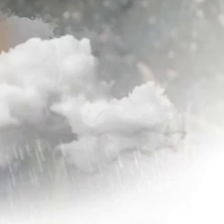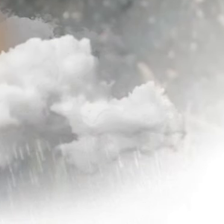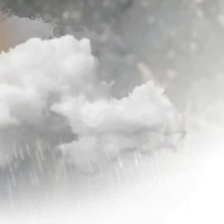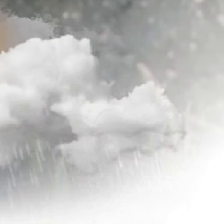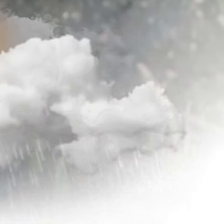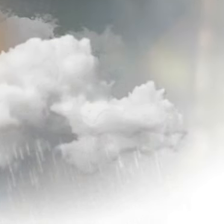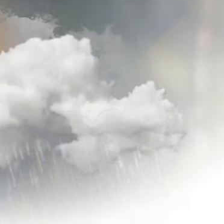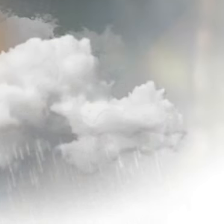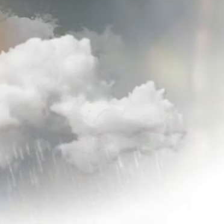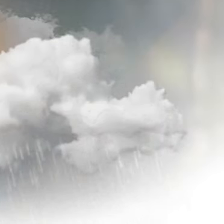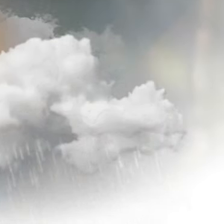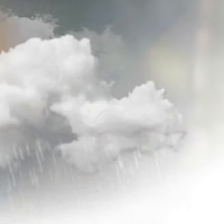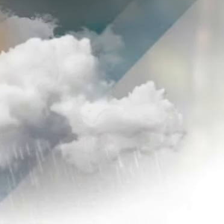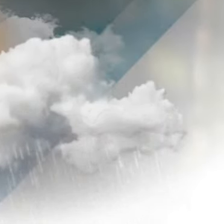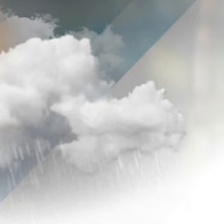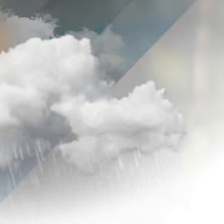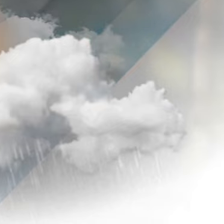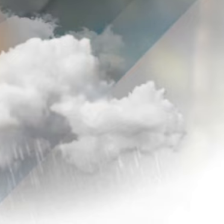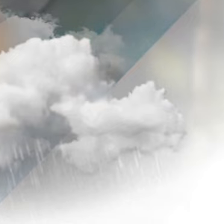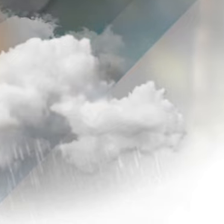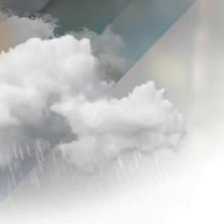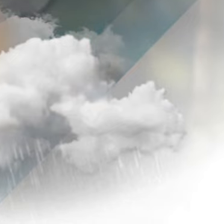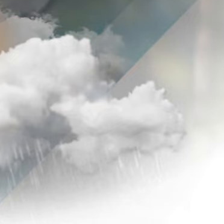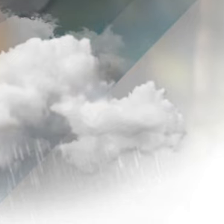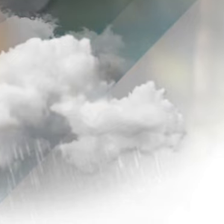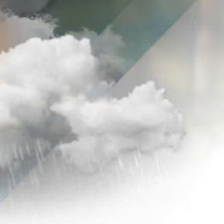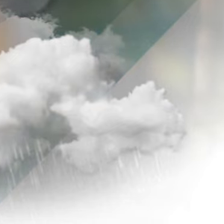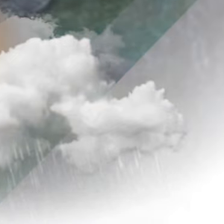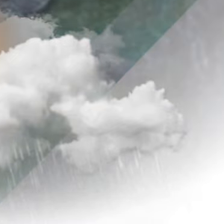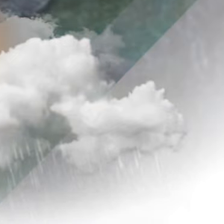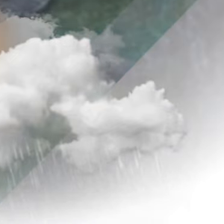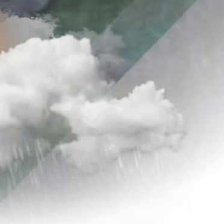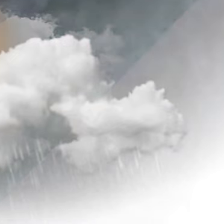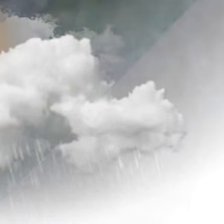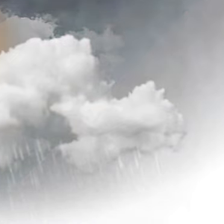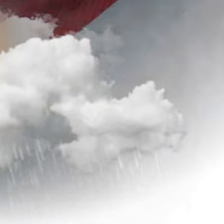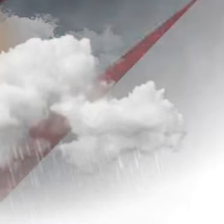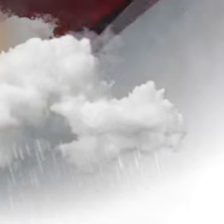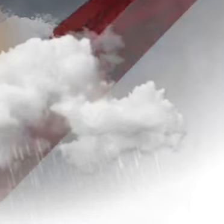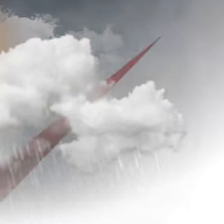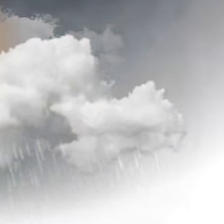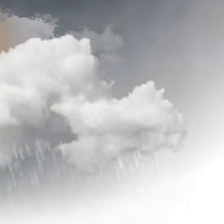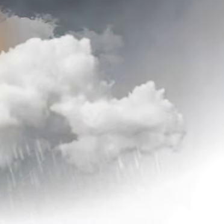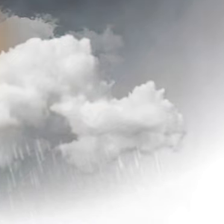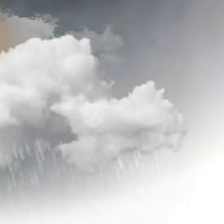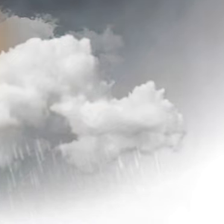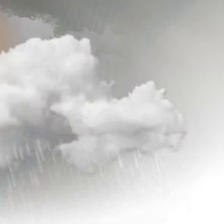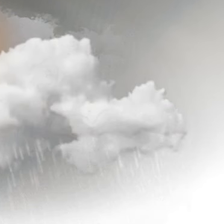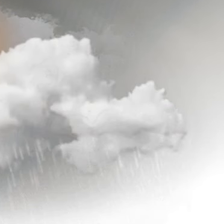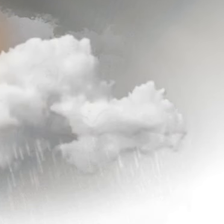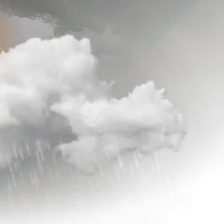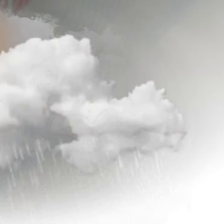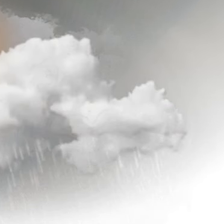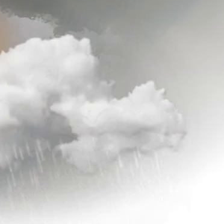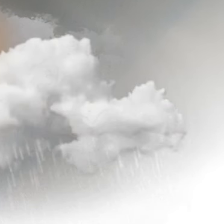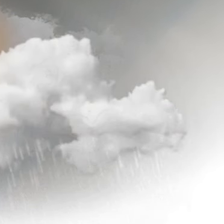Свіслачы, Ваўкавыску і Дзятлаве каля 8 градусаў цяпла раніцай і днём і да плюс 4